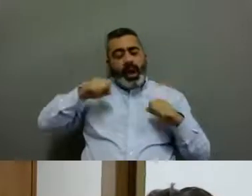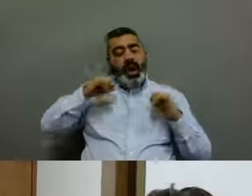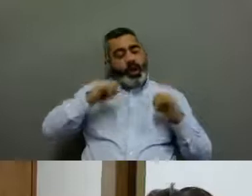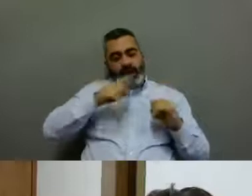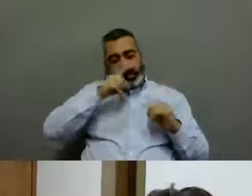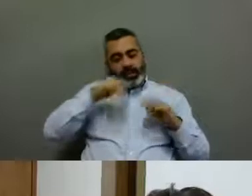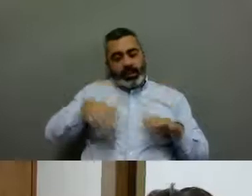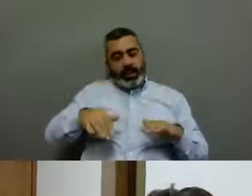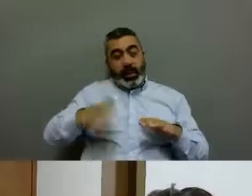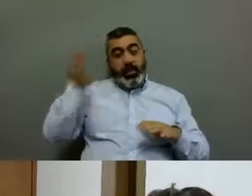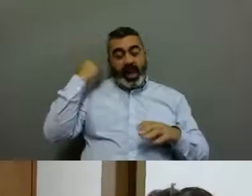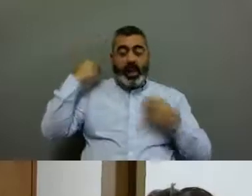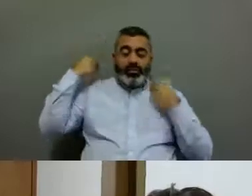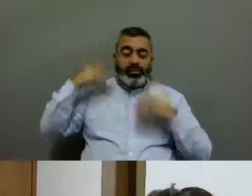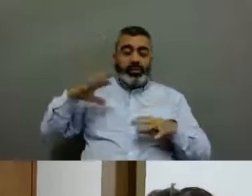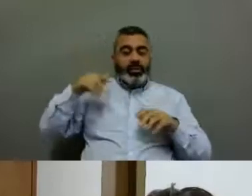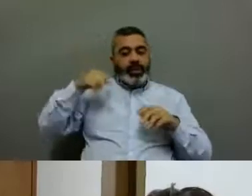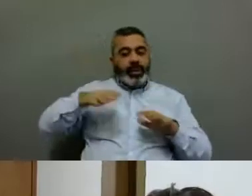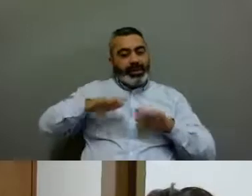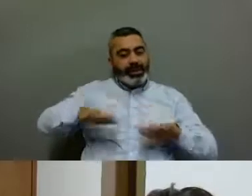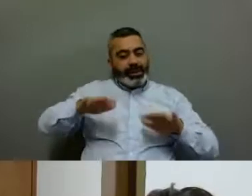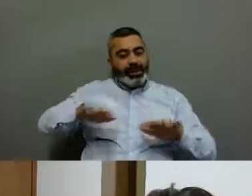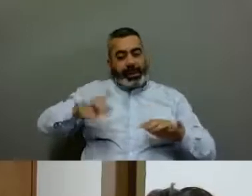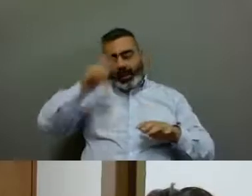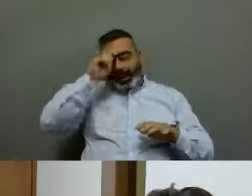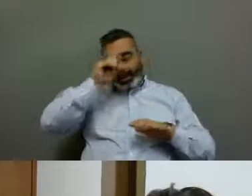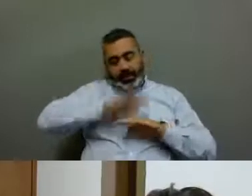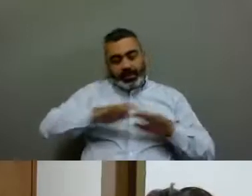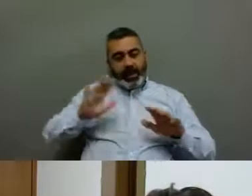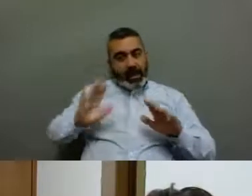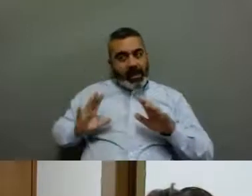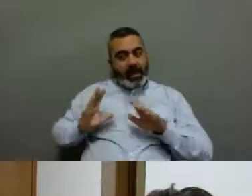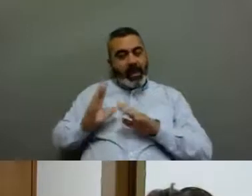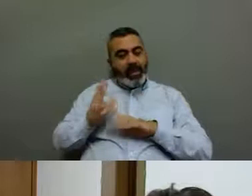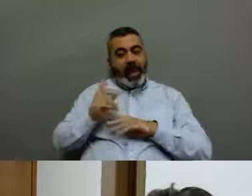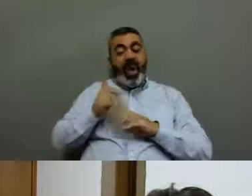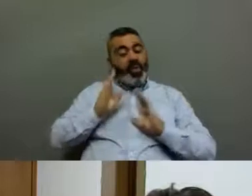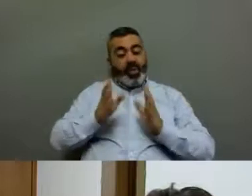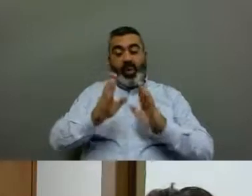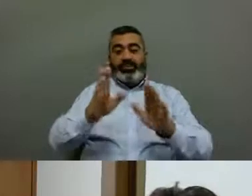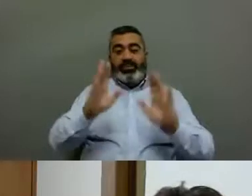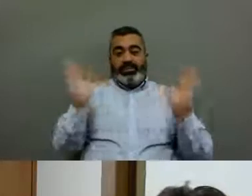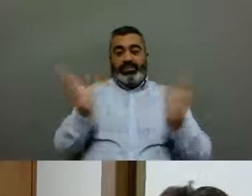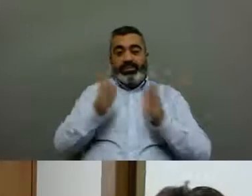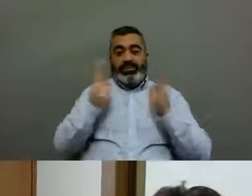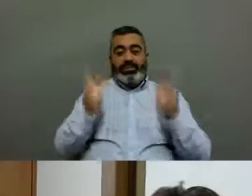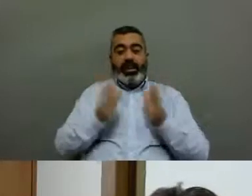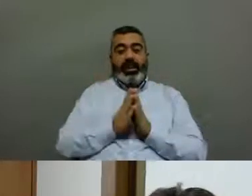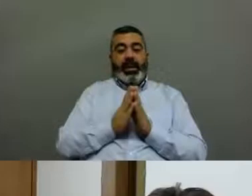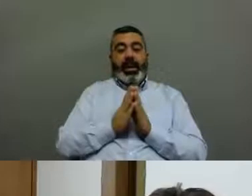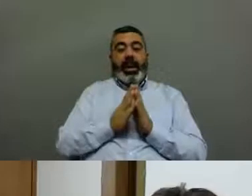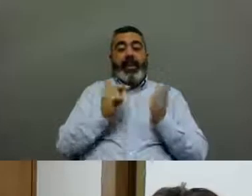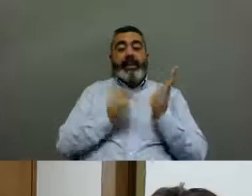Ομολογούμε να το παραδεχτούμε, ομολογώ πως πρέπει να το παραδεχτούμε, αλλά έχουμε ακόμα πάρα πολύ δρόμο να κάνουμε. Και πρέπει να το